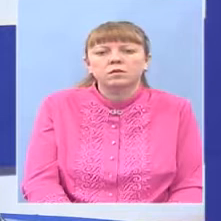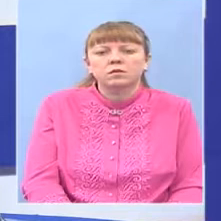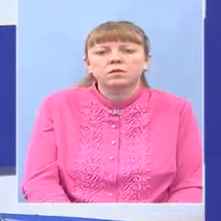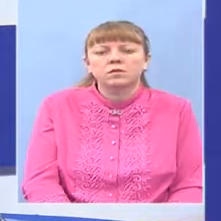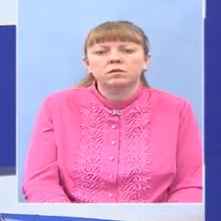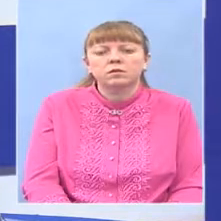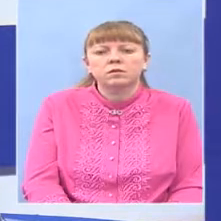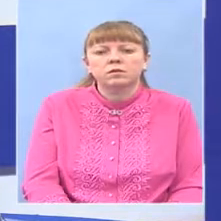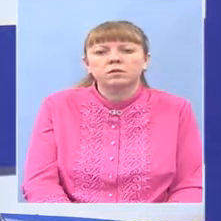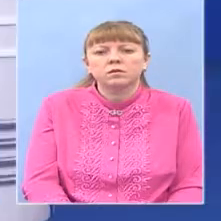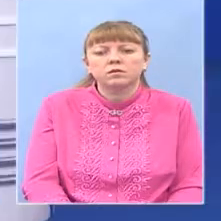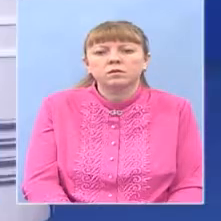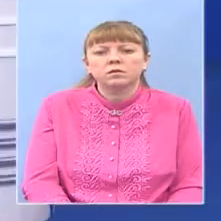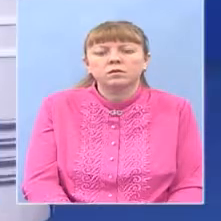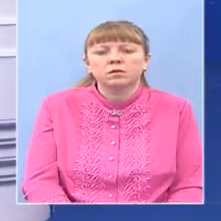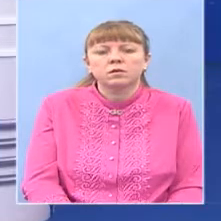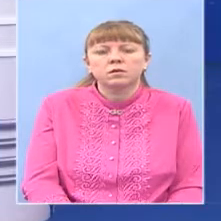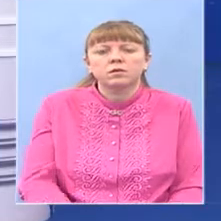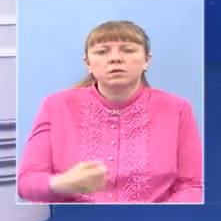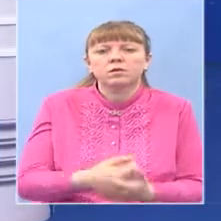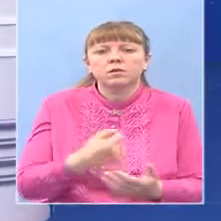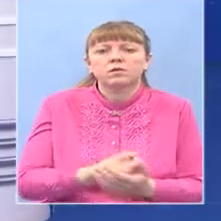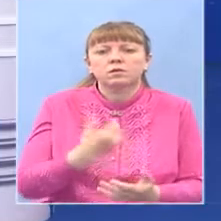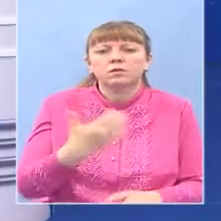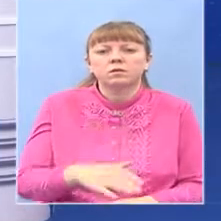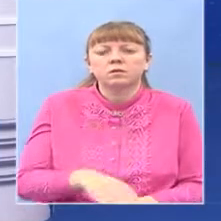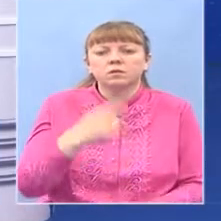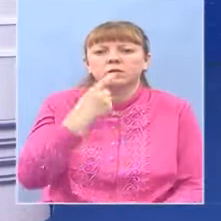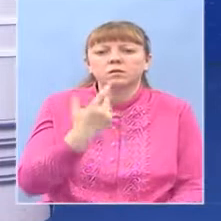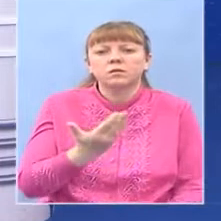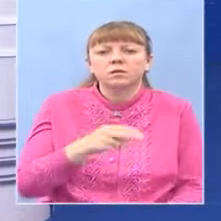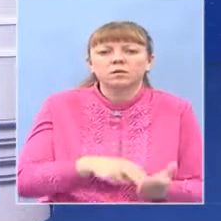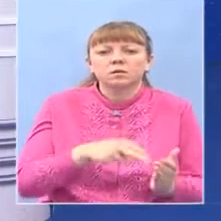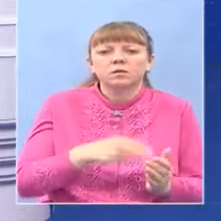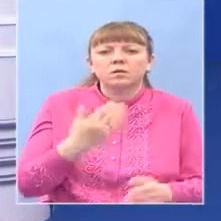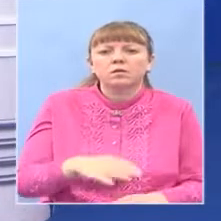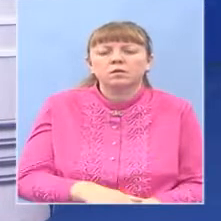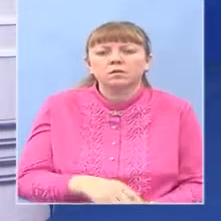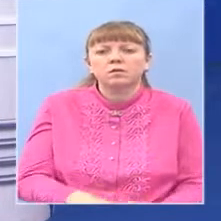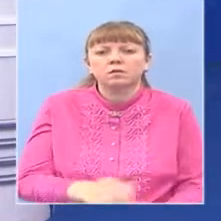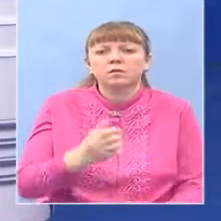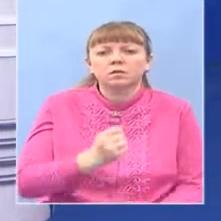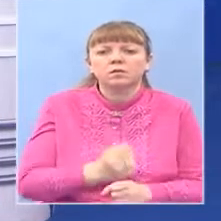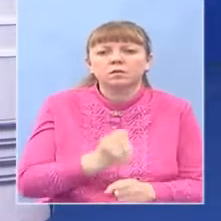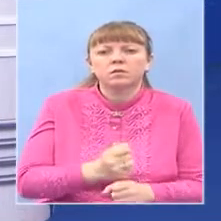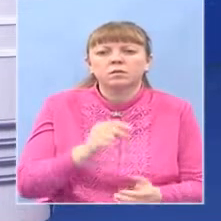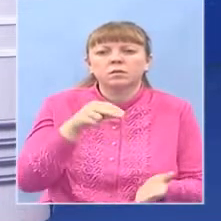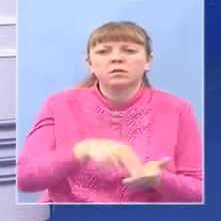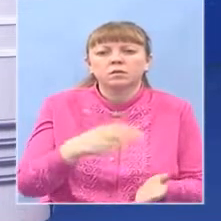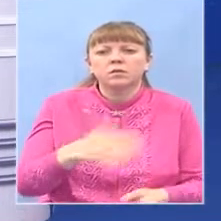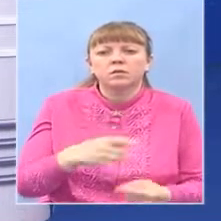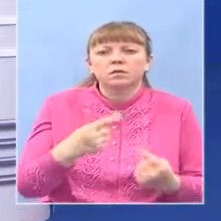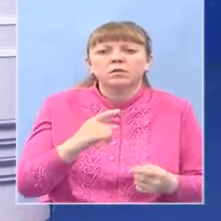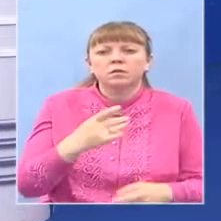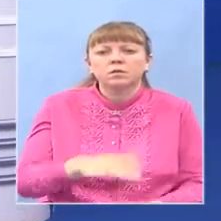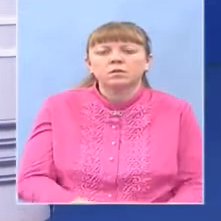здесь освоение, да, идет, достижение вот именно реализации того плана, который как бы он опубликовал, который он поставил, да. С другой